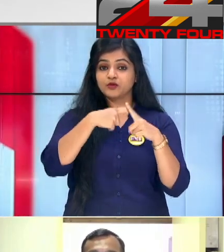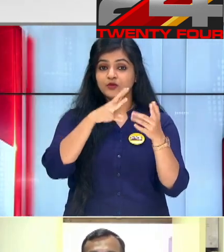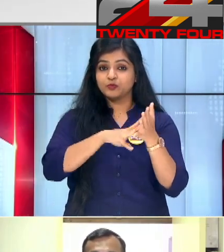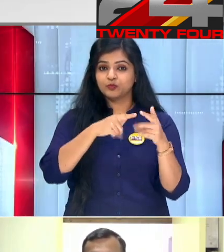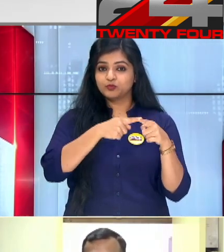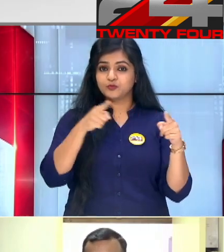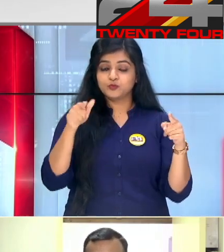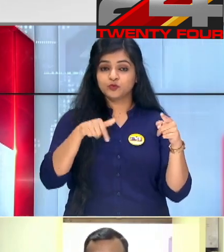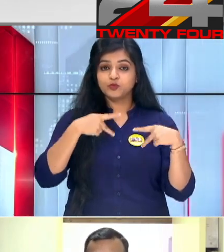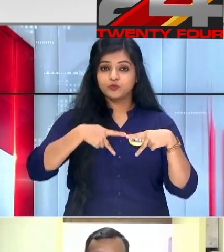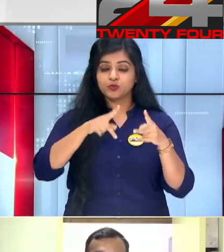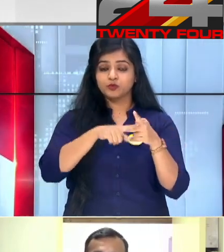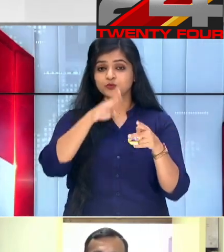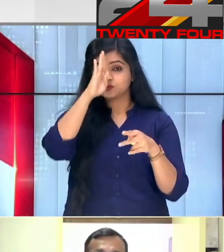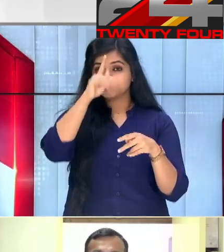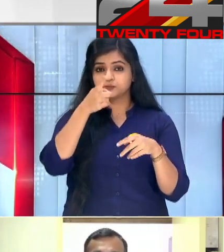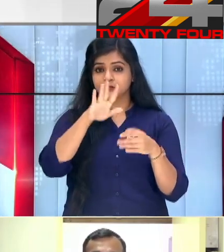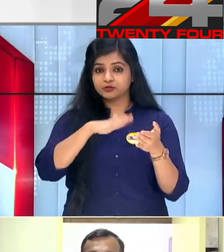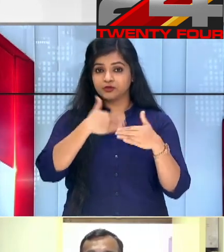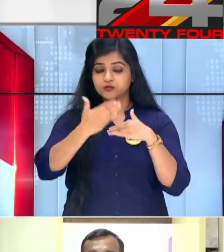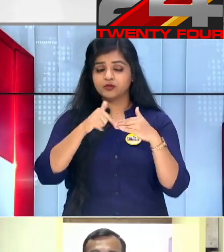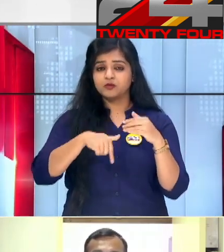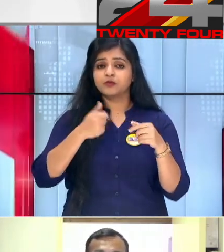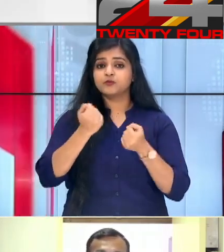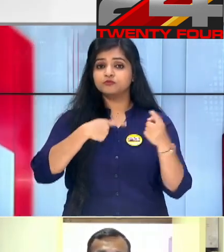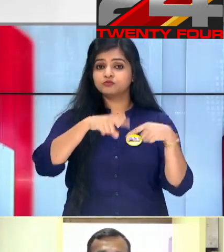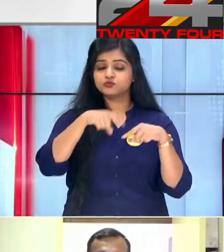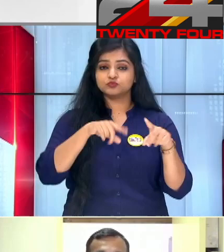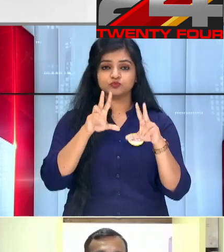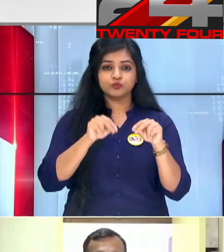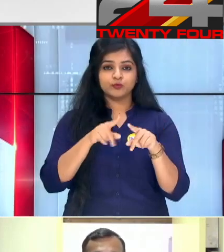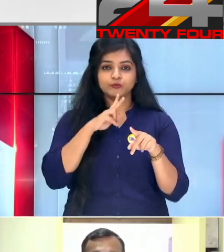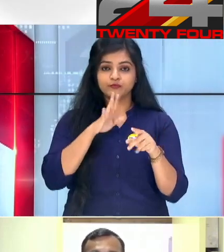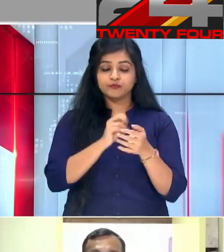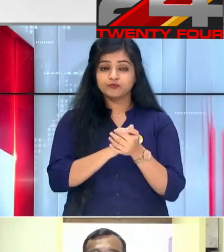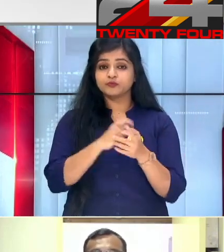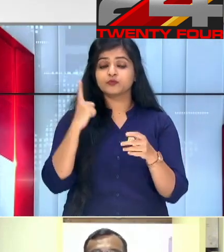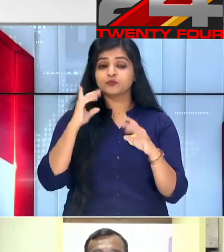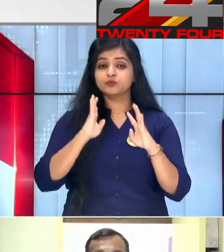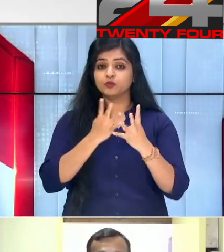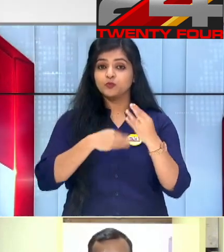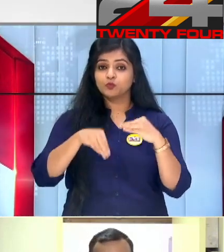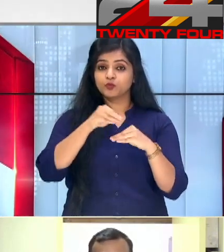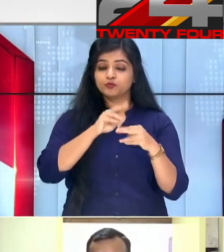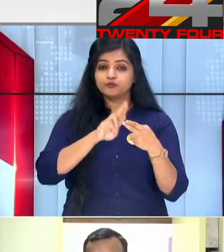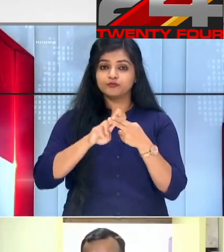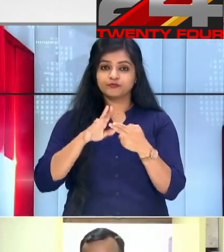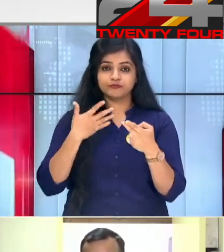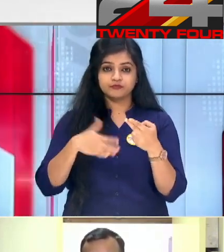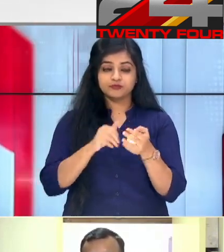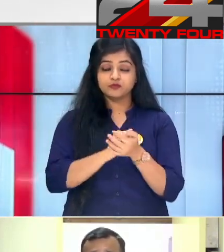ആ ഭാഗത്തേക്ക് ഉച്ചയ്ക്ക് 12 മണിക്ക് ശേഷം ഒരു തരത്തിലും വാഹനങ്ങൾ കടത്തിവിടുന്നില്ല. ആ രീതിയിലുള്ള സുരക്ഷാ ക്രമീകരണങ്ങളെല്ലാം തന്നെ എന്തായാലും അവിടെ